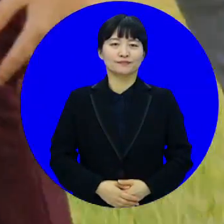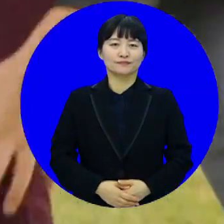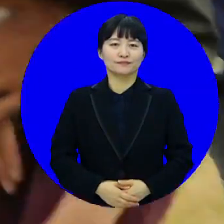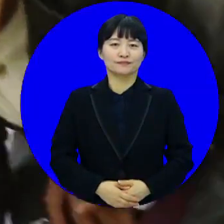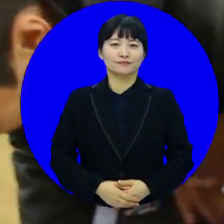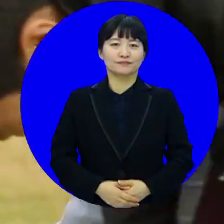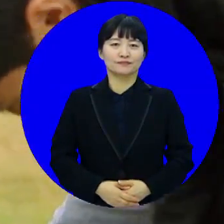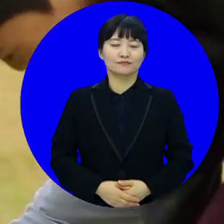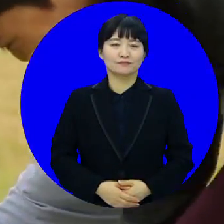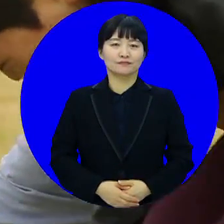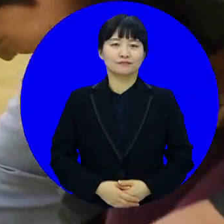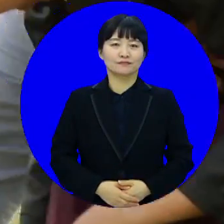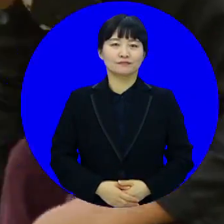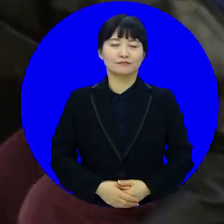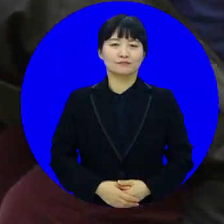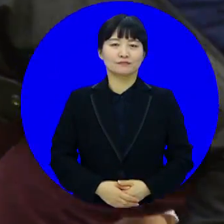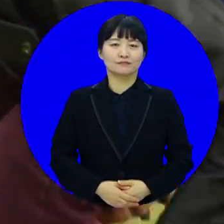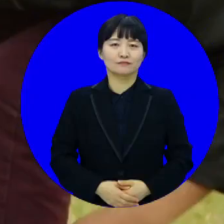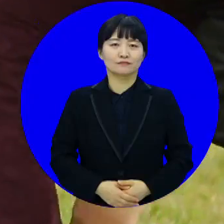괜찮아?